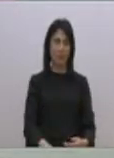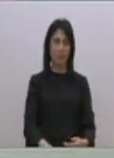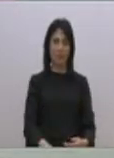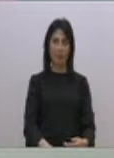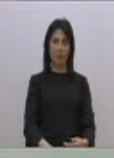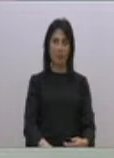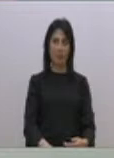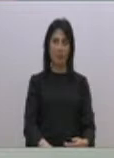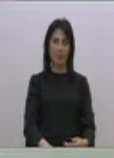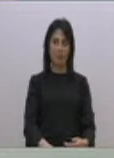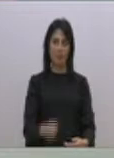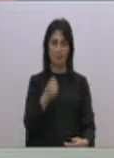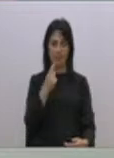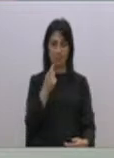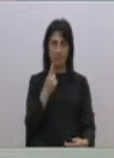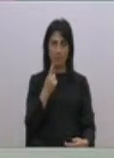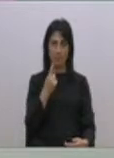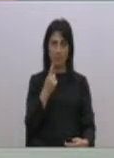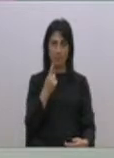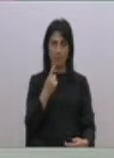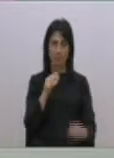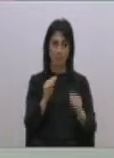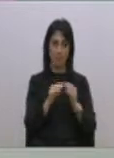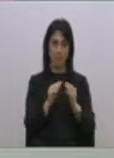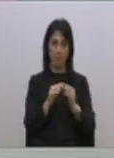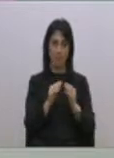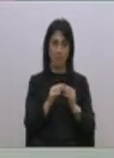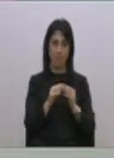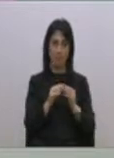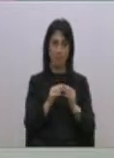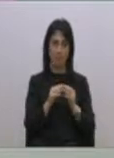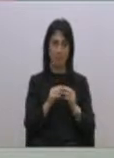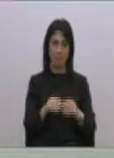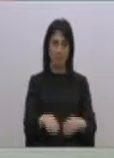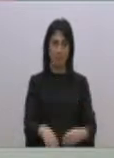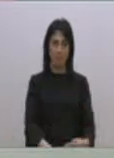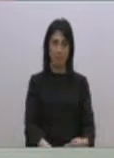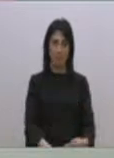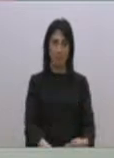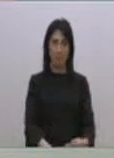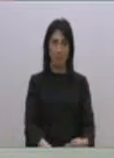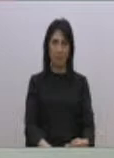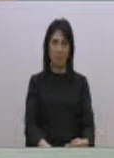Kitkhvebi ar aris me11-de. Ar aris tsuleba.